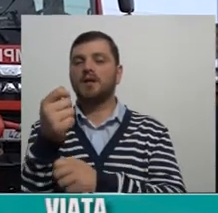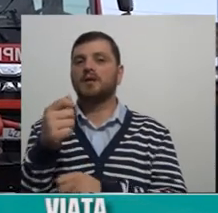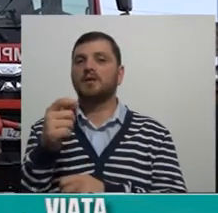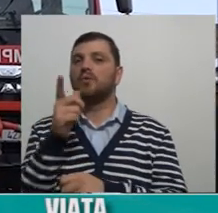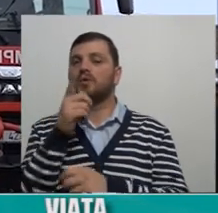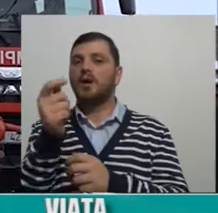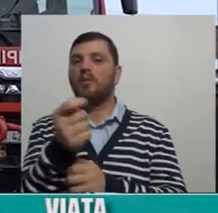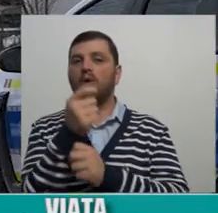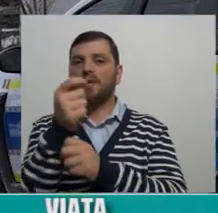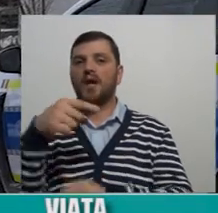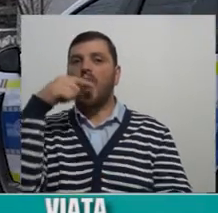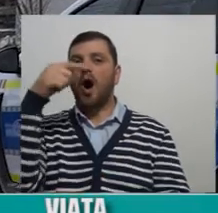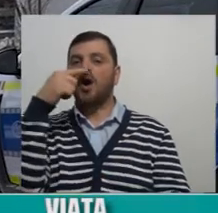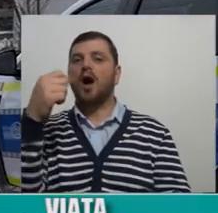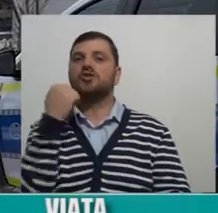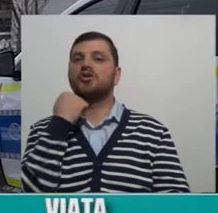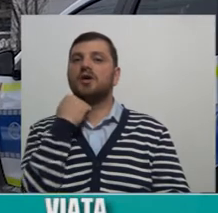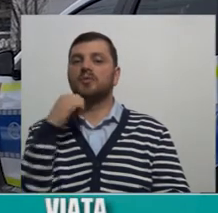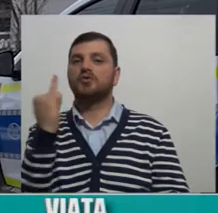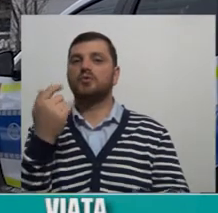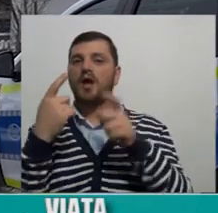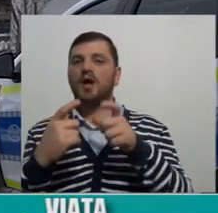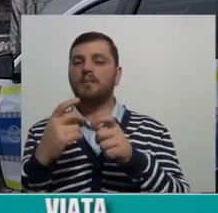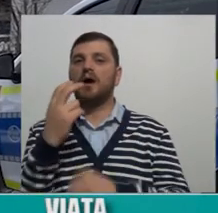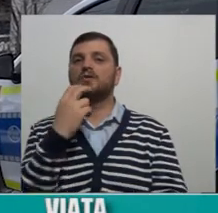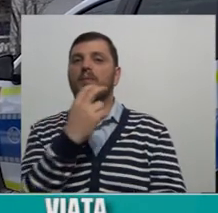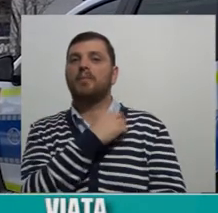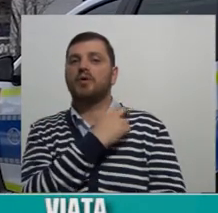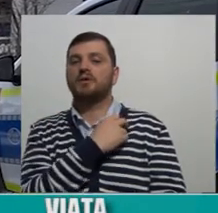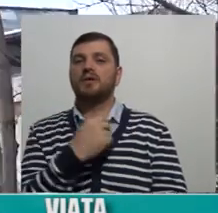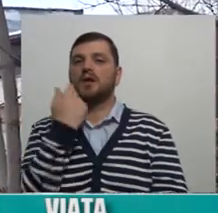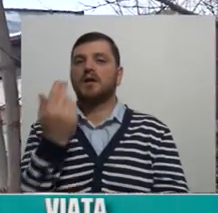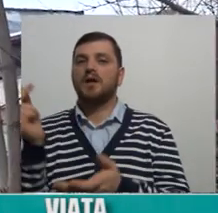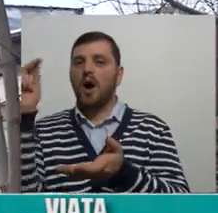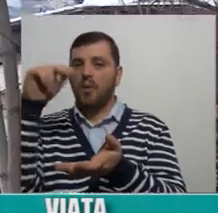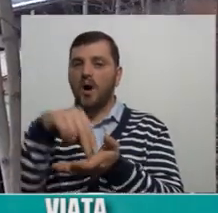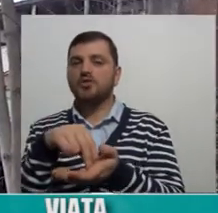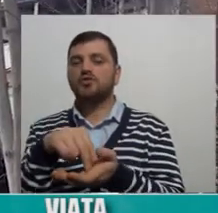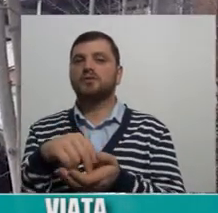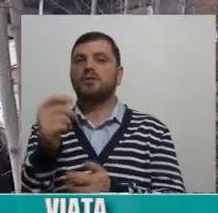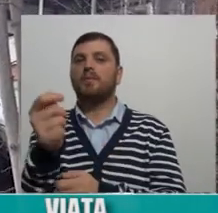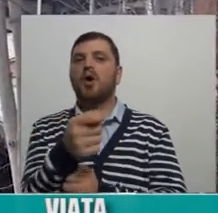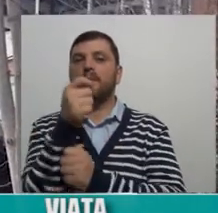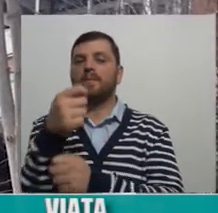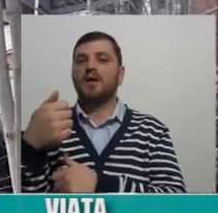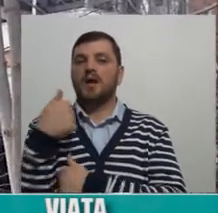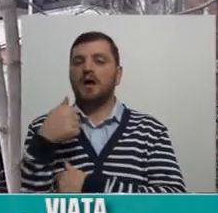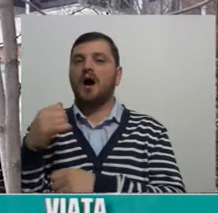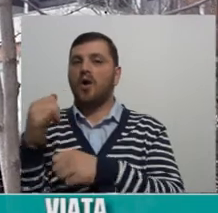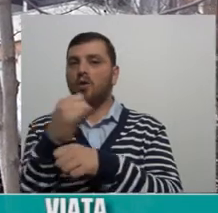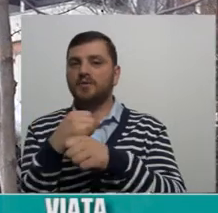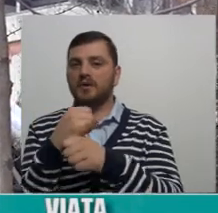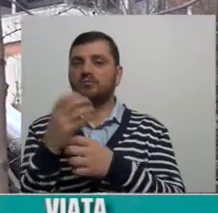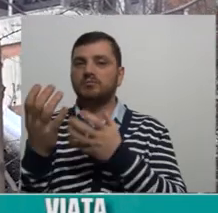și spumă ale detașamentului de pompieri Câmpulung și un echipaj al poliției. Sosiți la locul evenimentului, pompierii militari